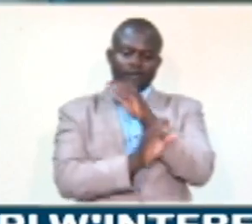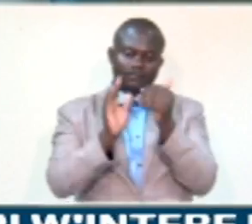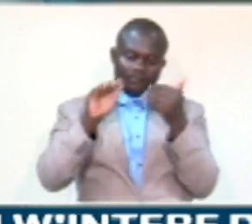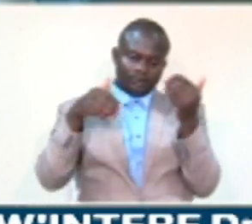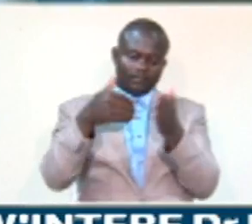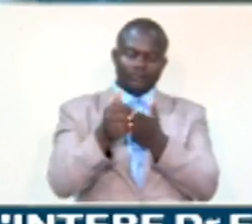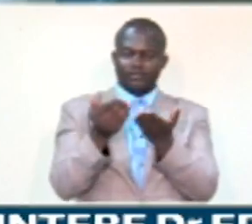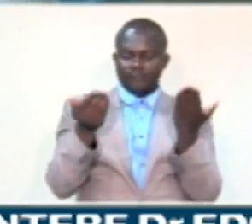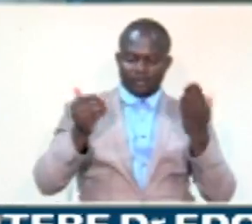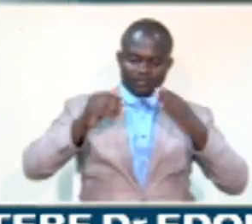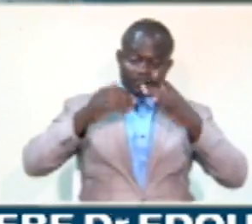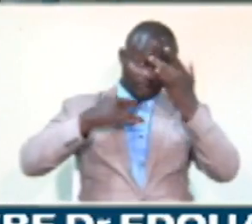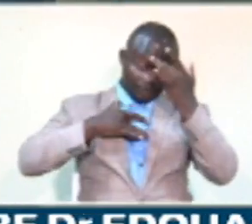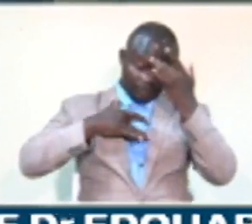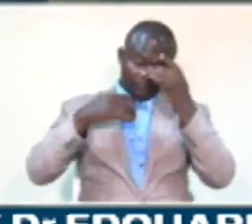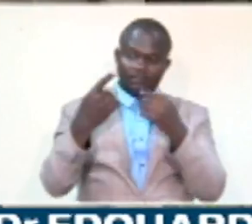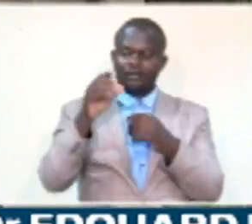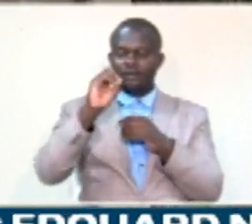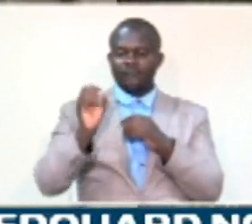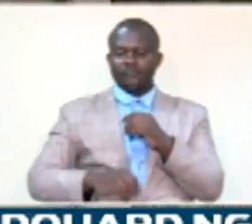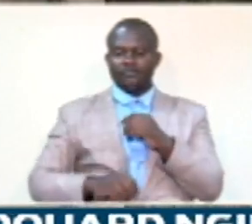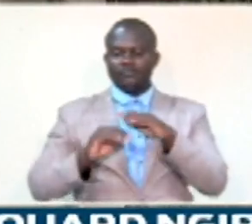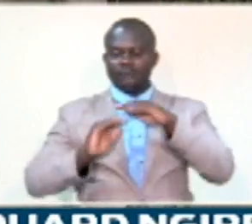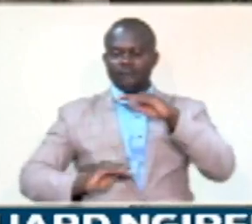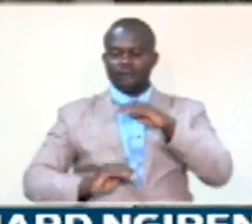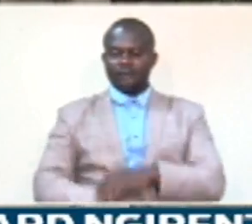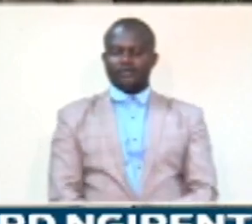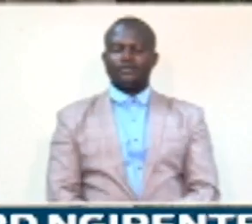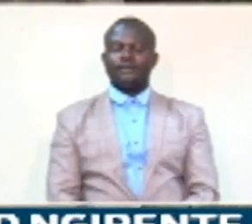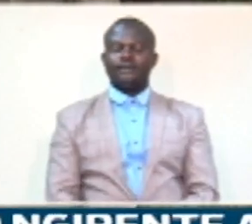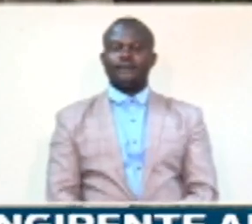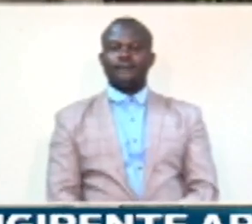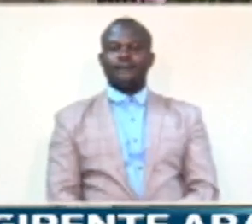ikigero cy'ubwandu kiri munsi ya 1%. Kwizera Bosco mu mujyi wa Kigali.